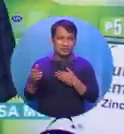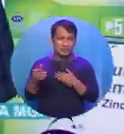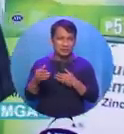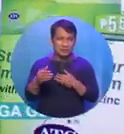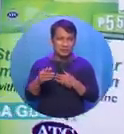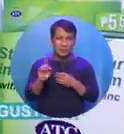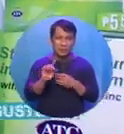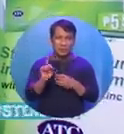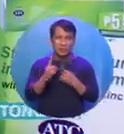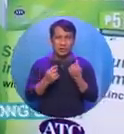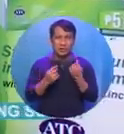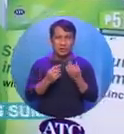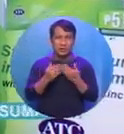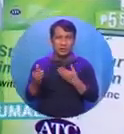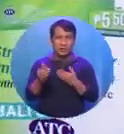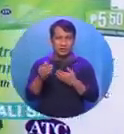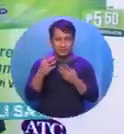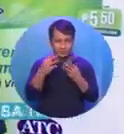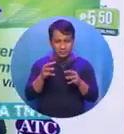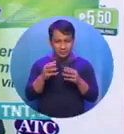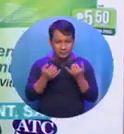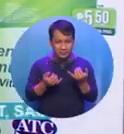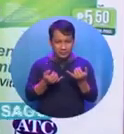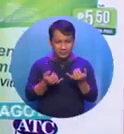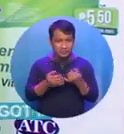Po? Anong ginagawa mo ngayon?